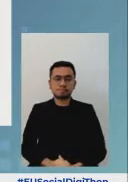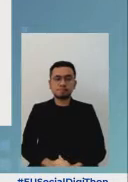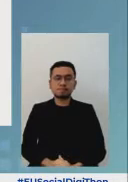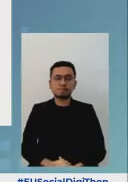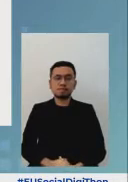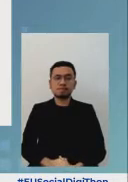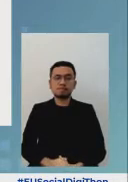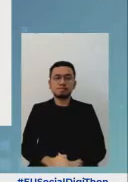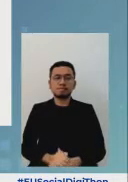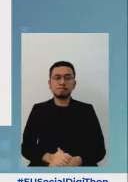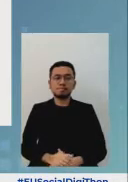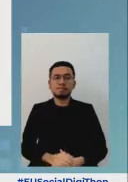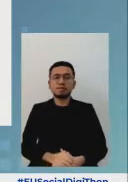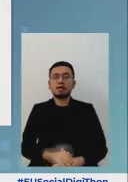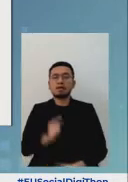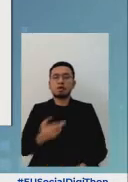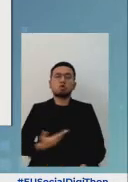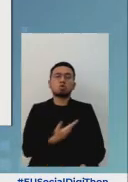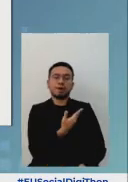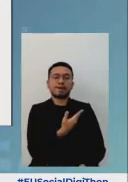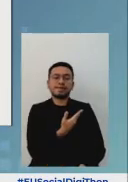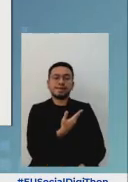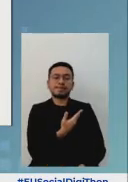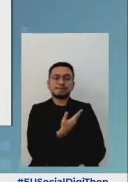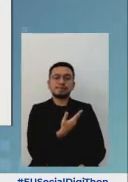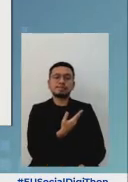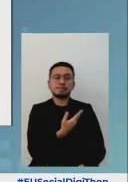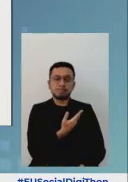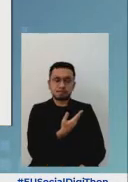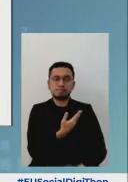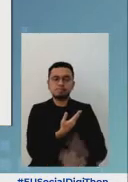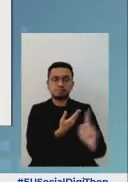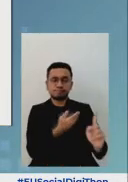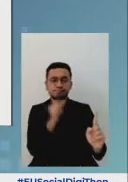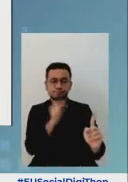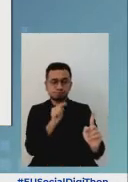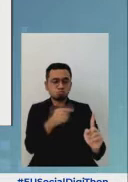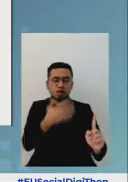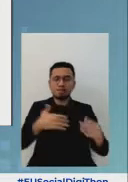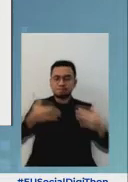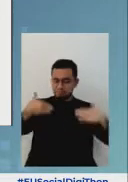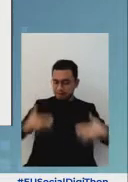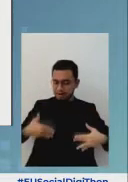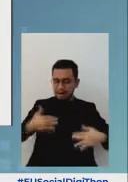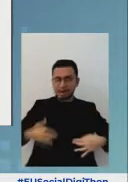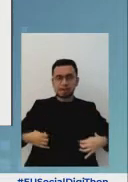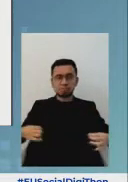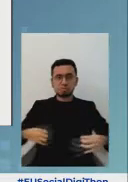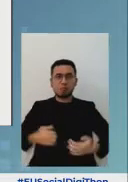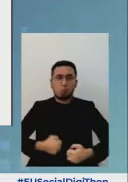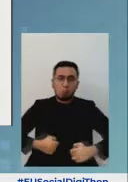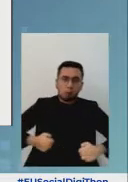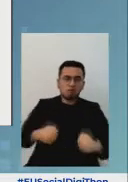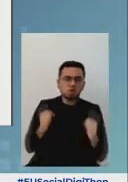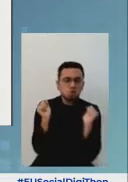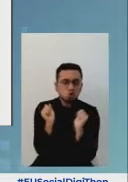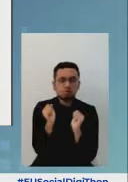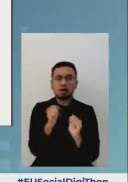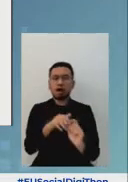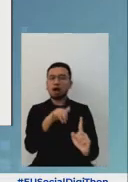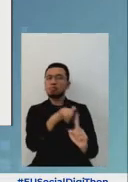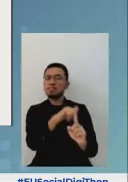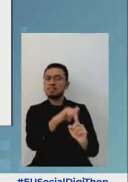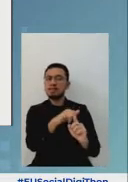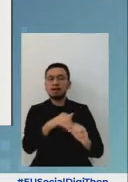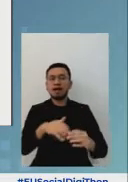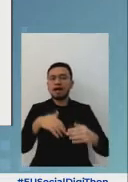anak yang misalnya nih, badannya seperti apa sehingga dia dibully, ya. Kemudian memang dia kurang cakap